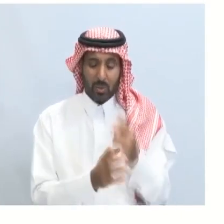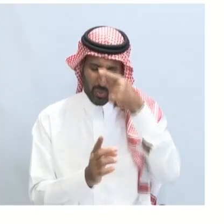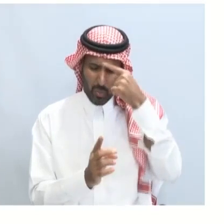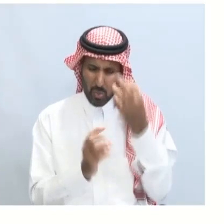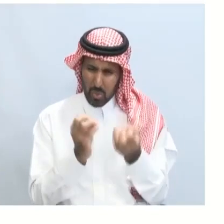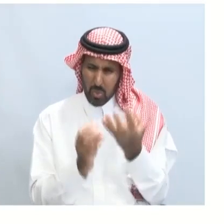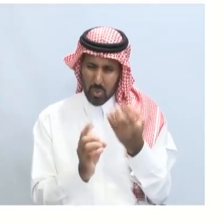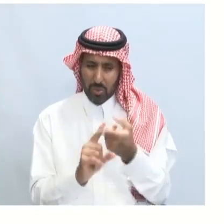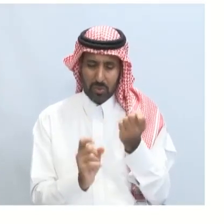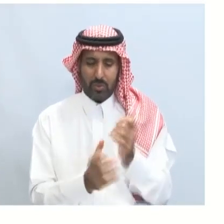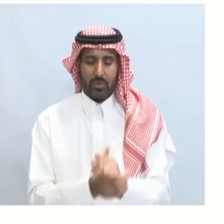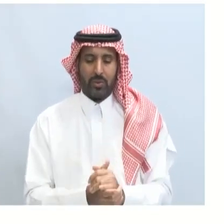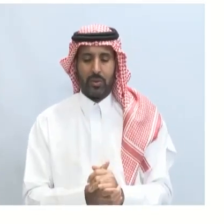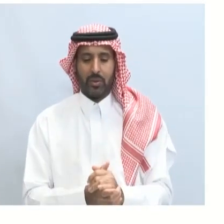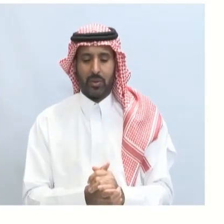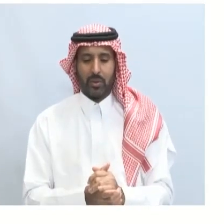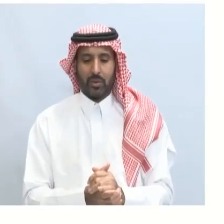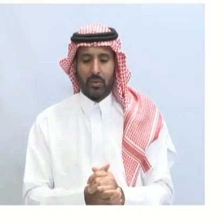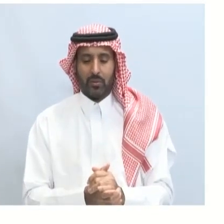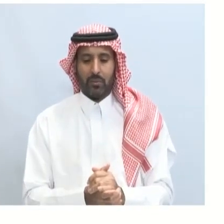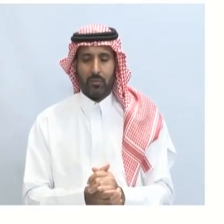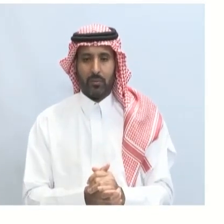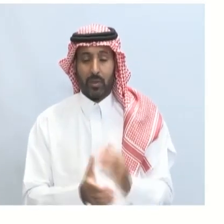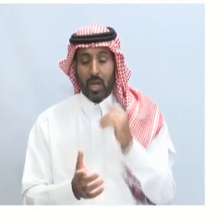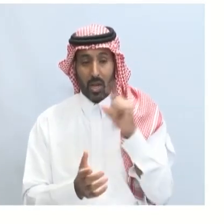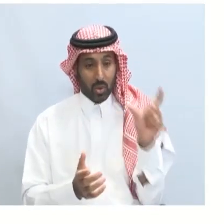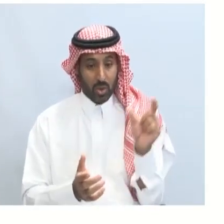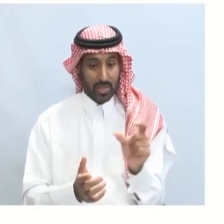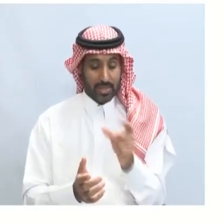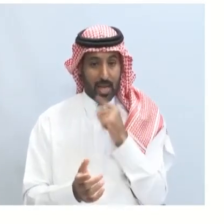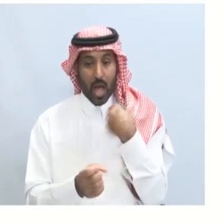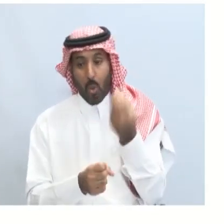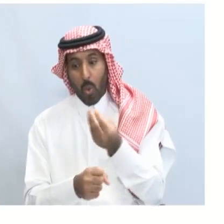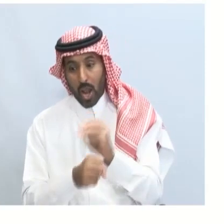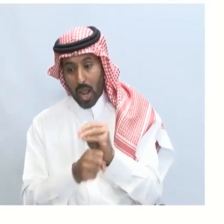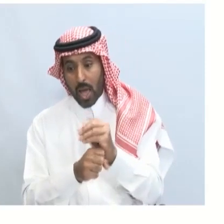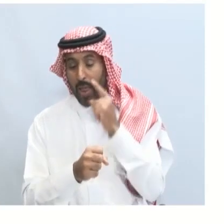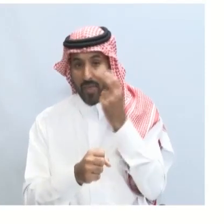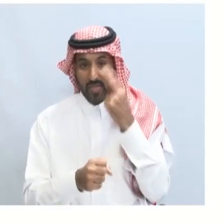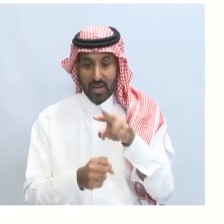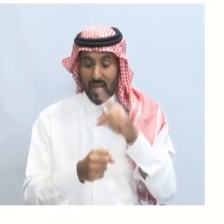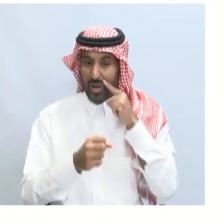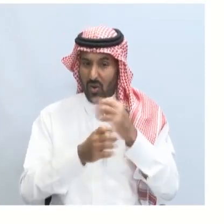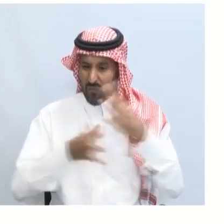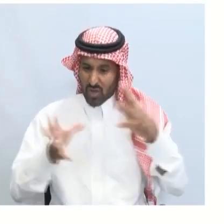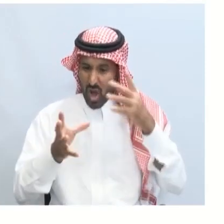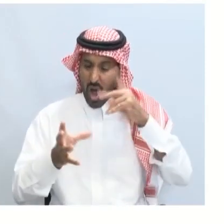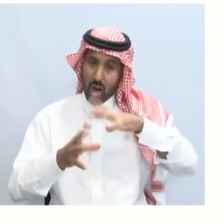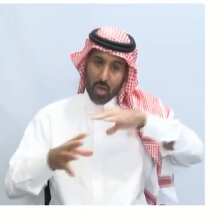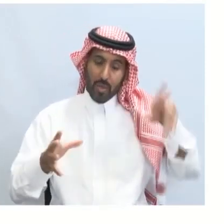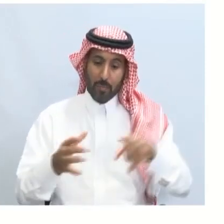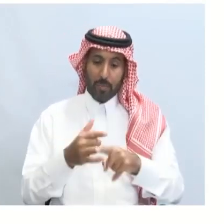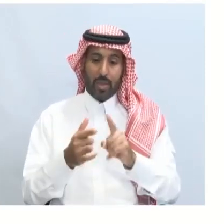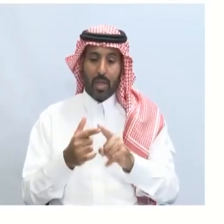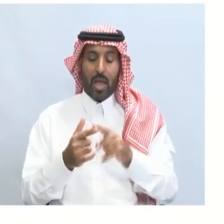وساخنه جدا ايضا الخلاصه تطرقنا في نظريه الانفجار العظيم